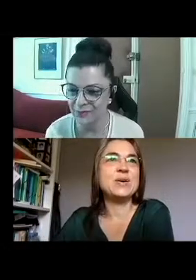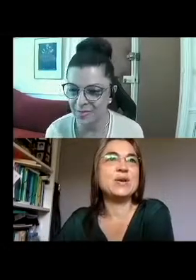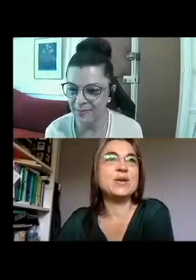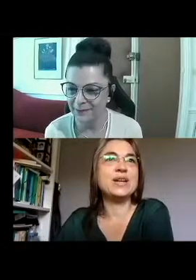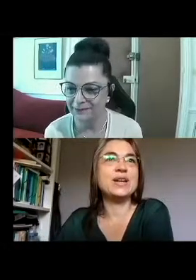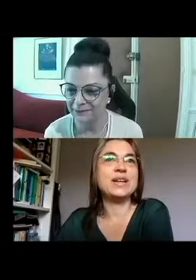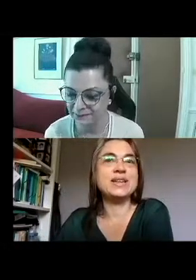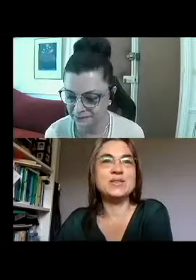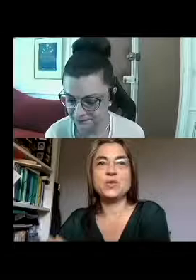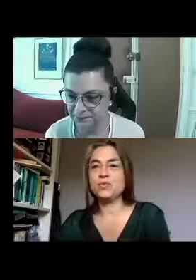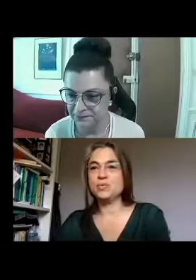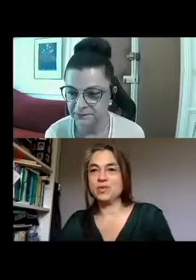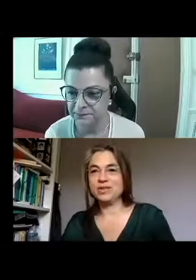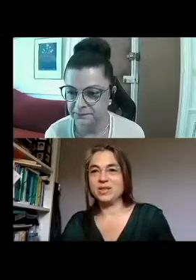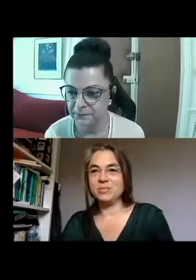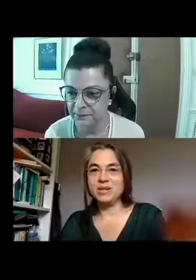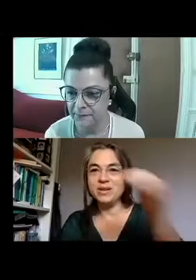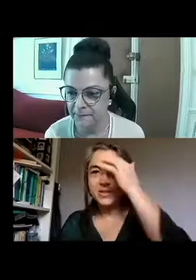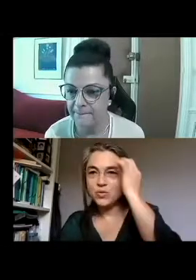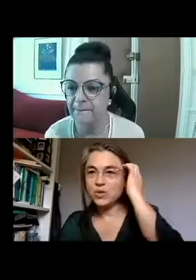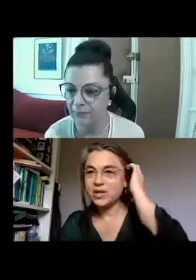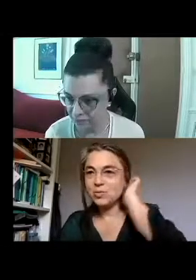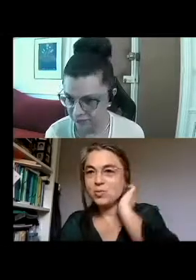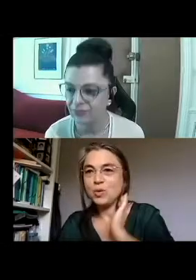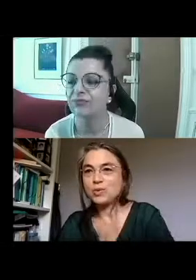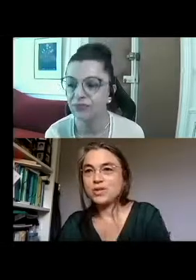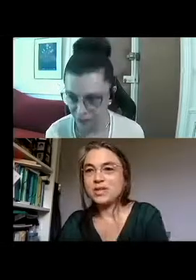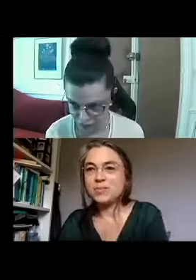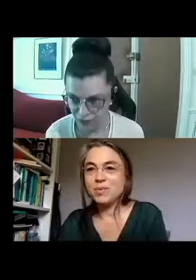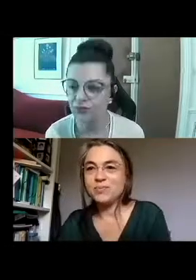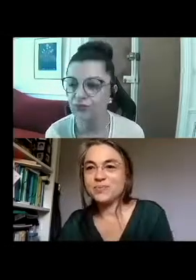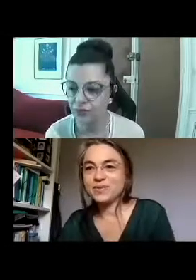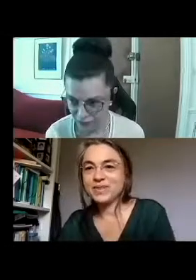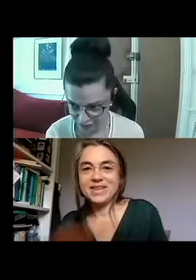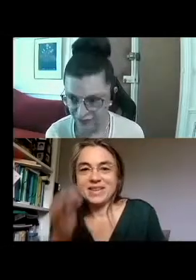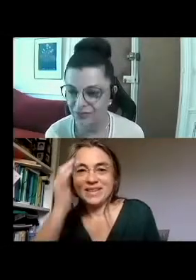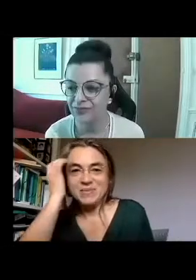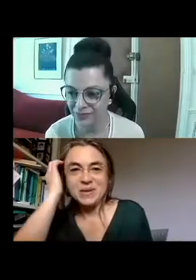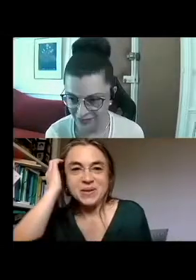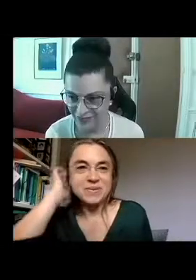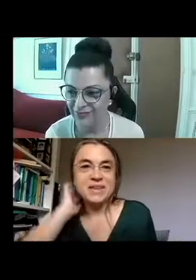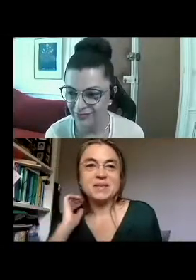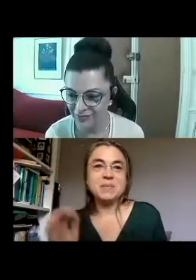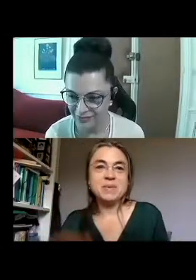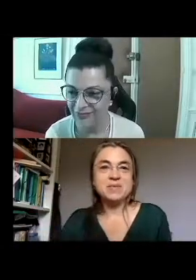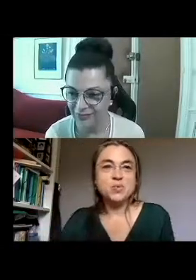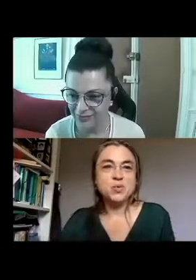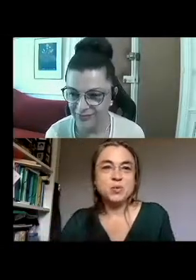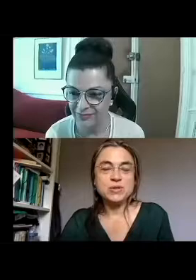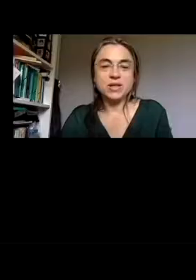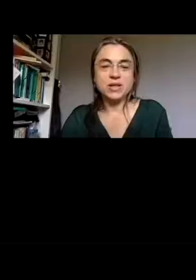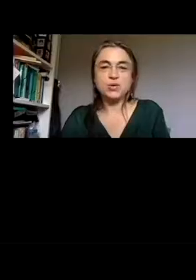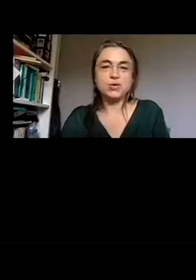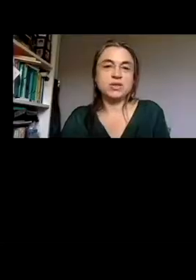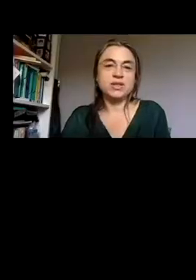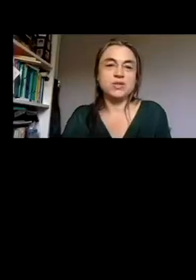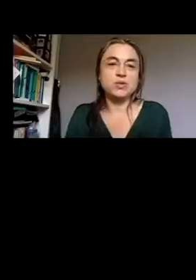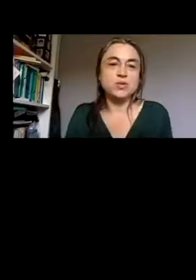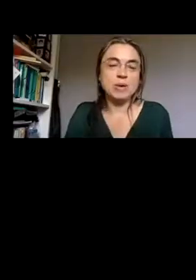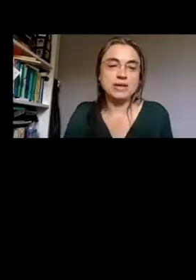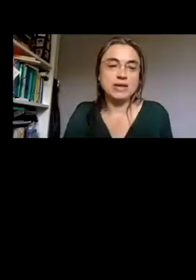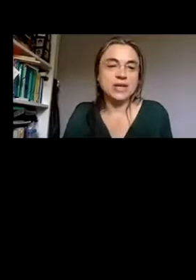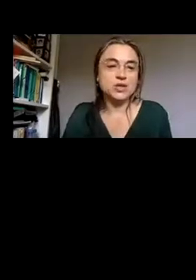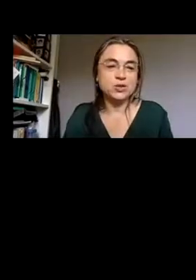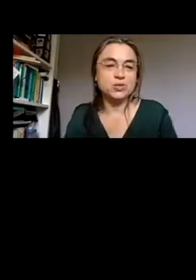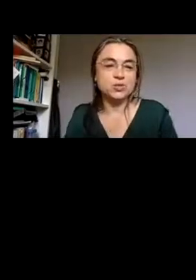Bonjour. Est-ce que vous m'entendez bien? Est-ce que vous voyez le PowerPoint également? Très bien. Merci beaucoup pour cette opportunité